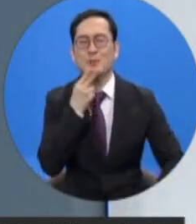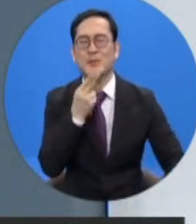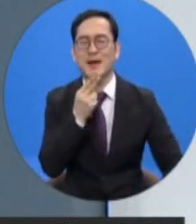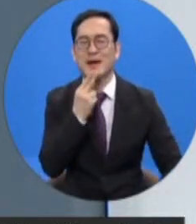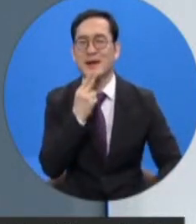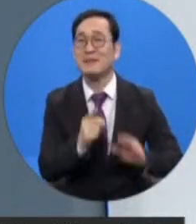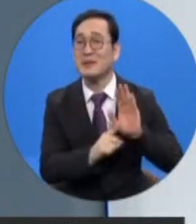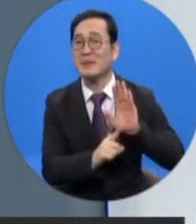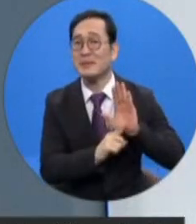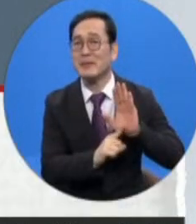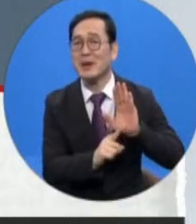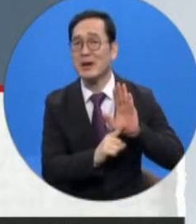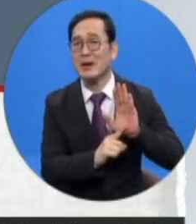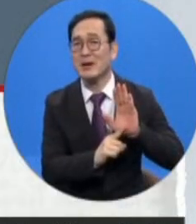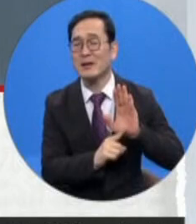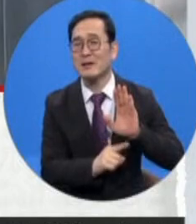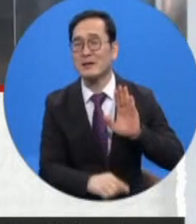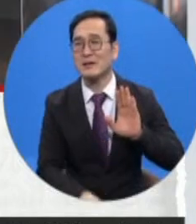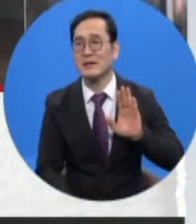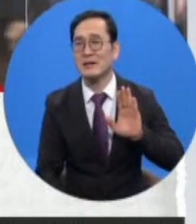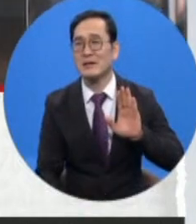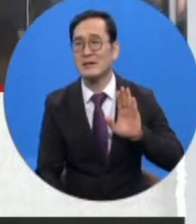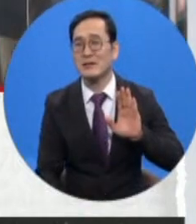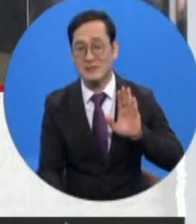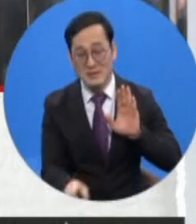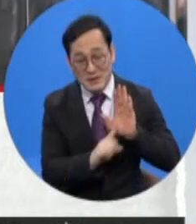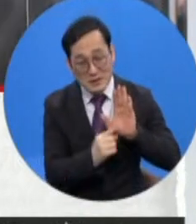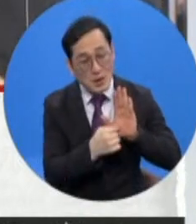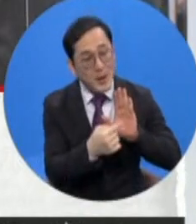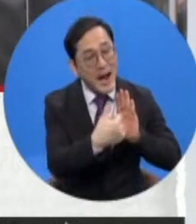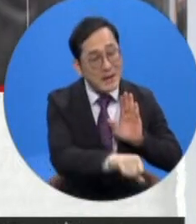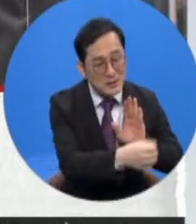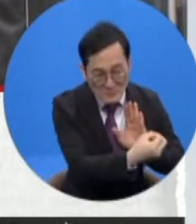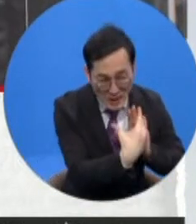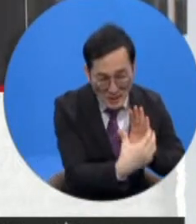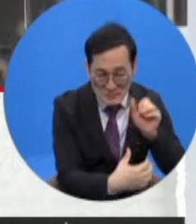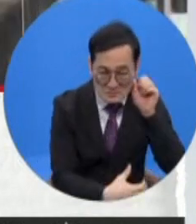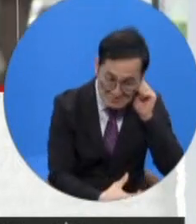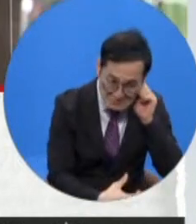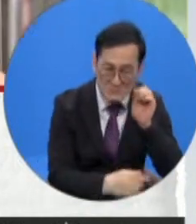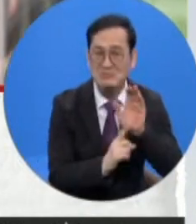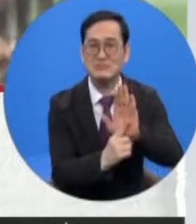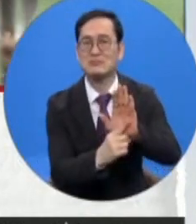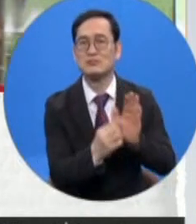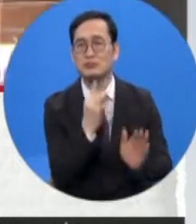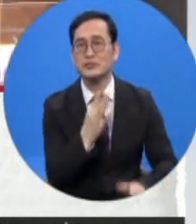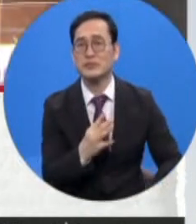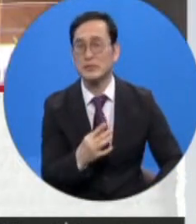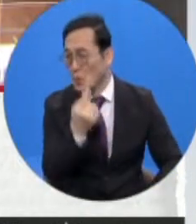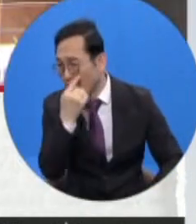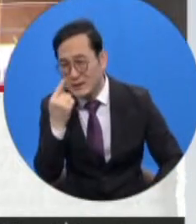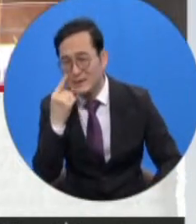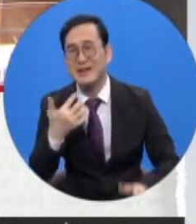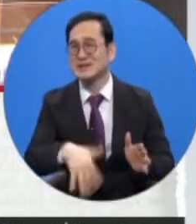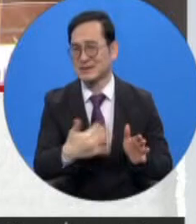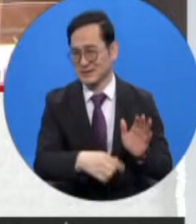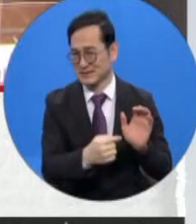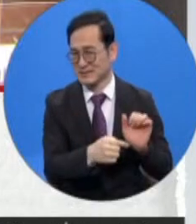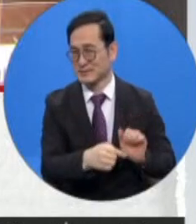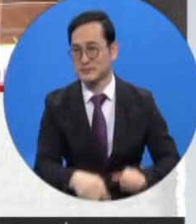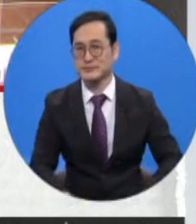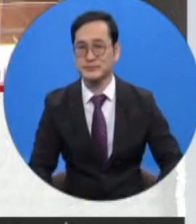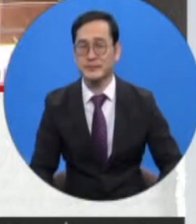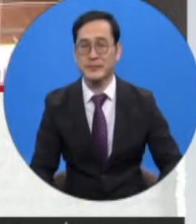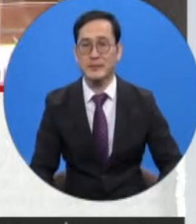있습니다. 하지만 이는 이재명 후보의 아들의 이야기를 듣고 나서 언급한 상황 아니겠습니까? 우리가 이제 대통령 후보의